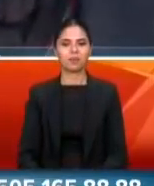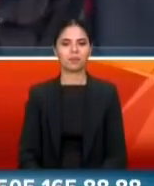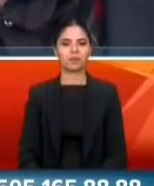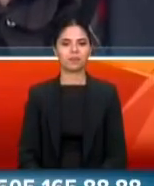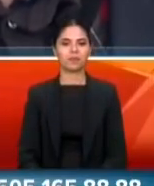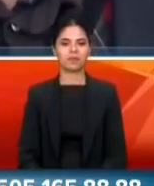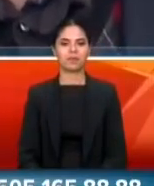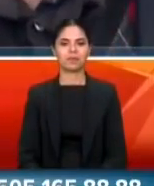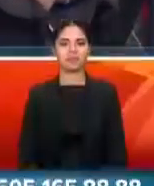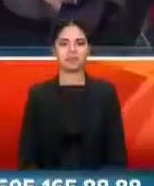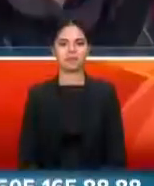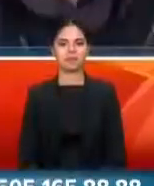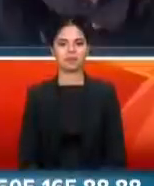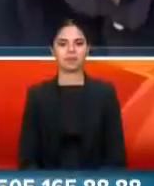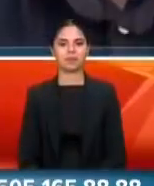misin? İlişki misin?